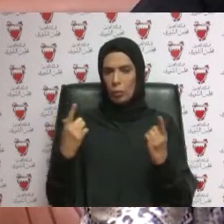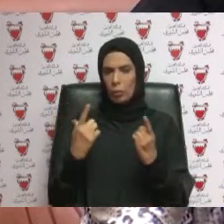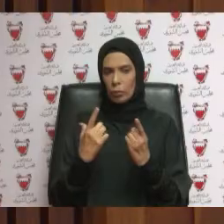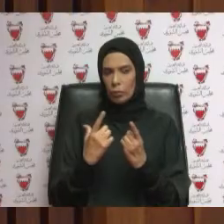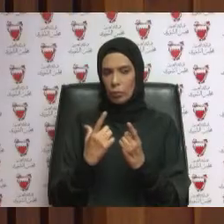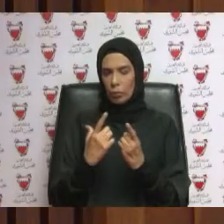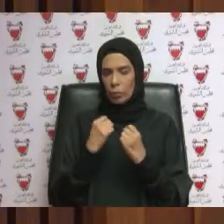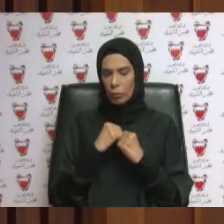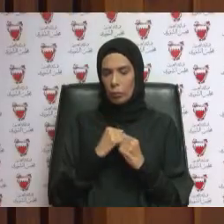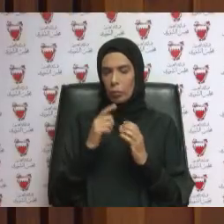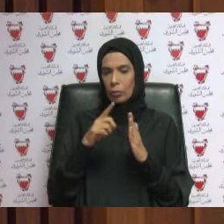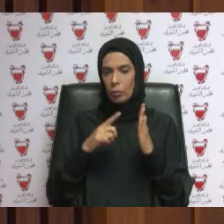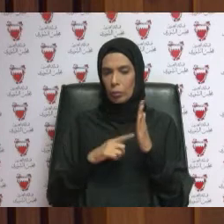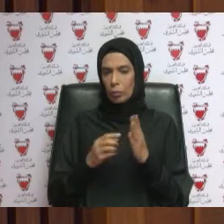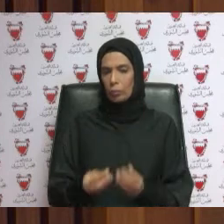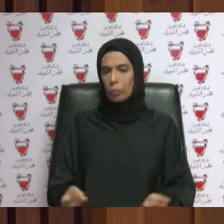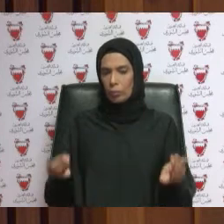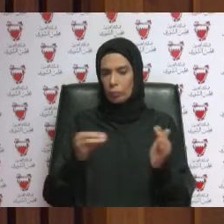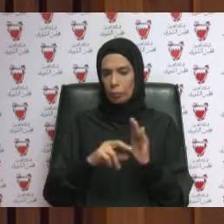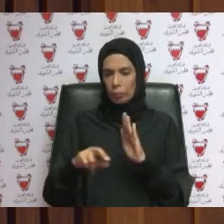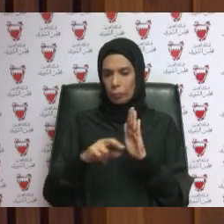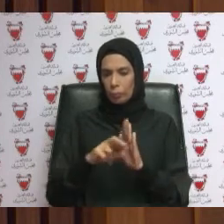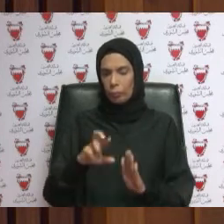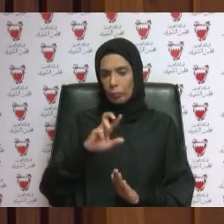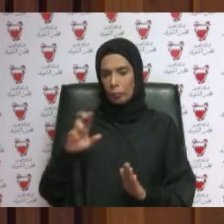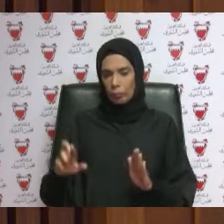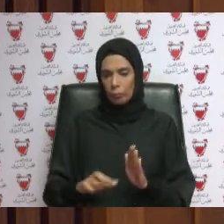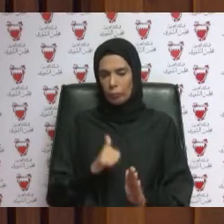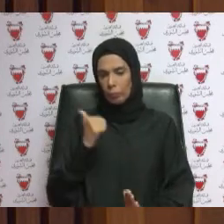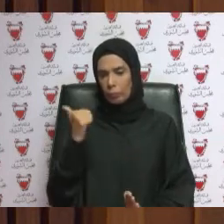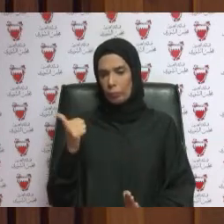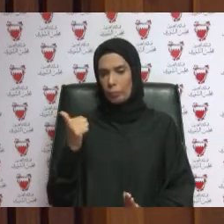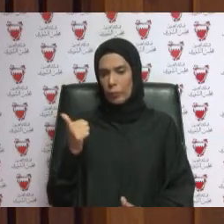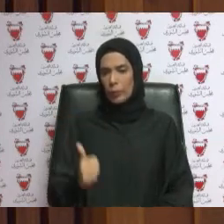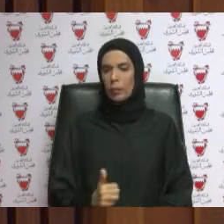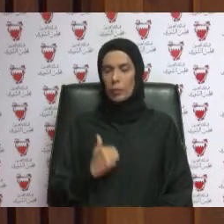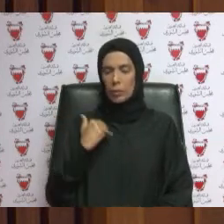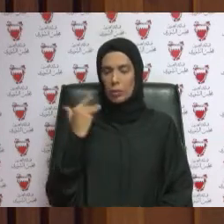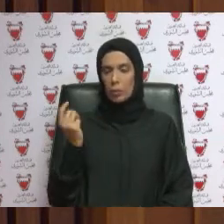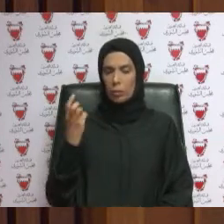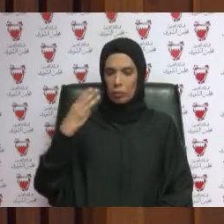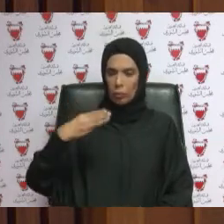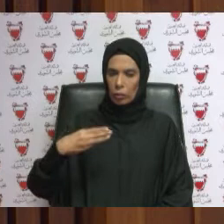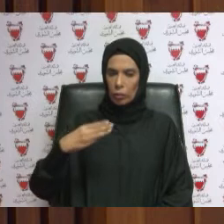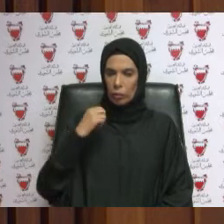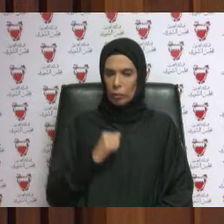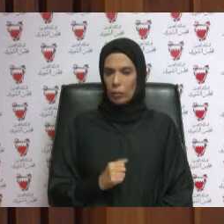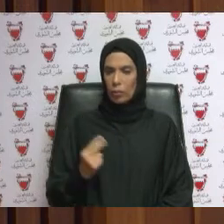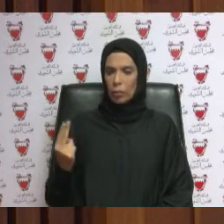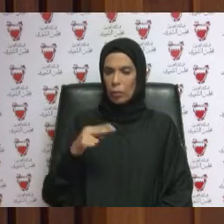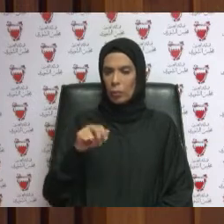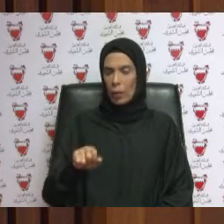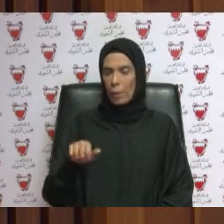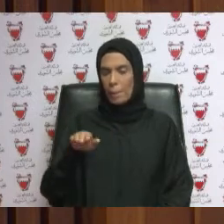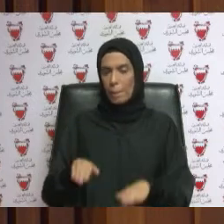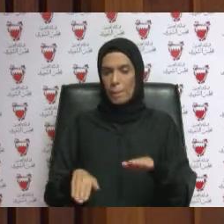الاقتراح بقانون بشأن إضافة بند جديد زين إلى المادة 6 من المرسوم بقانون رقم 39 لسنة 2002 بشأن الميزانية